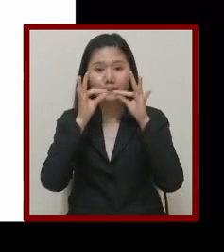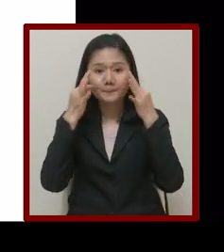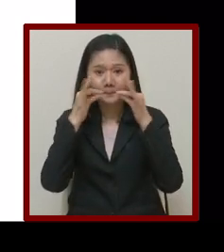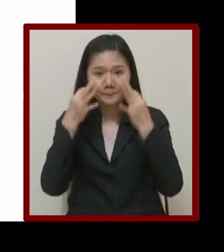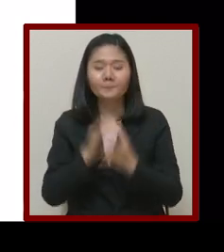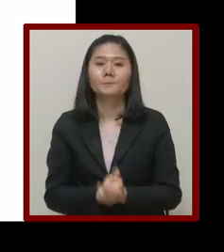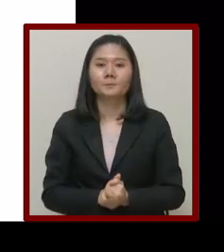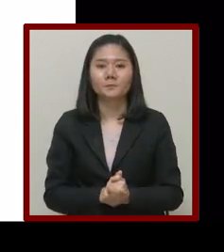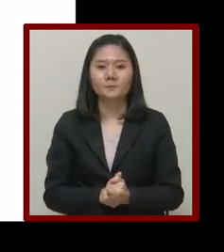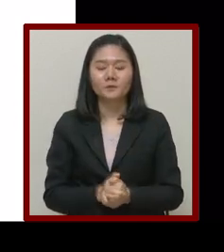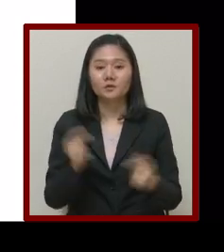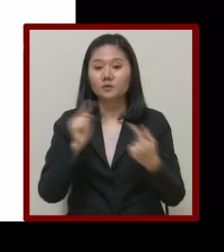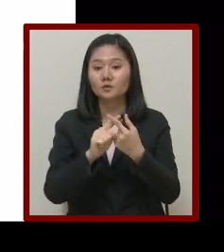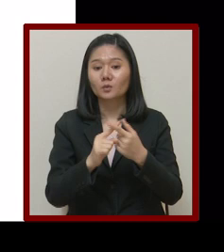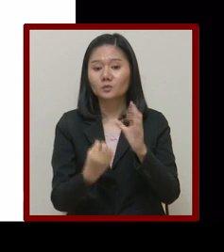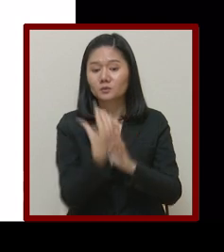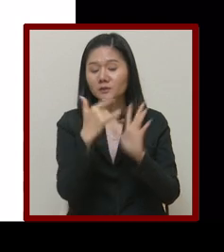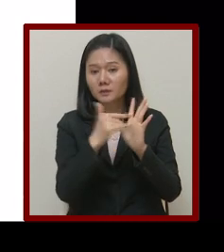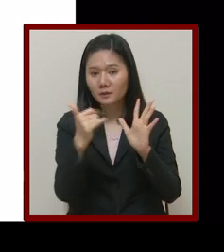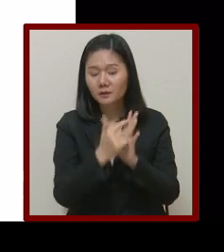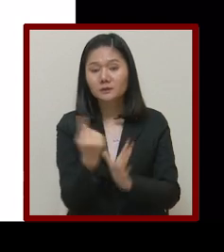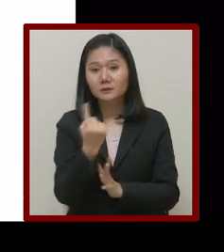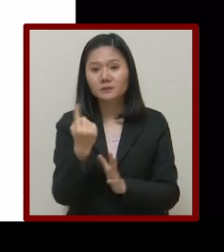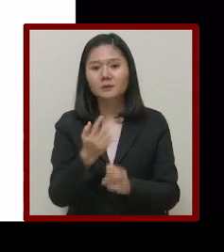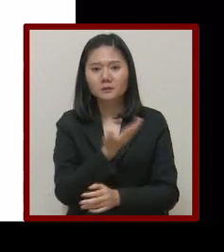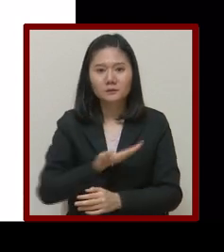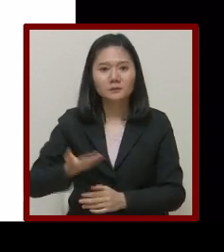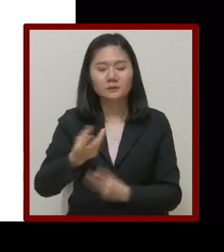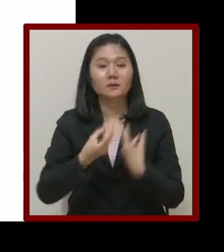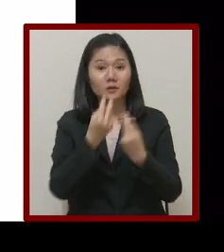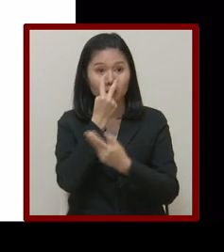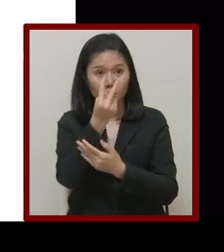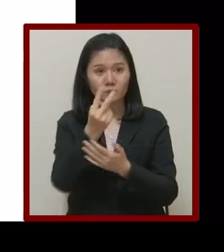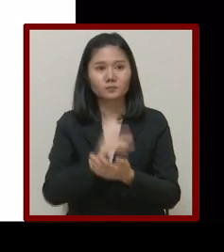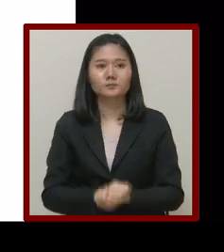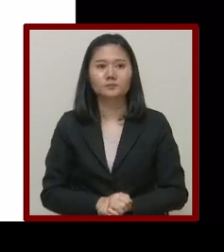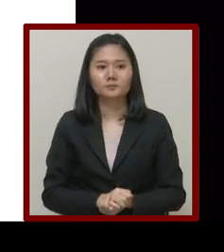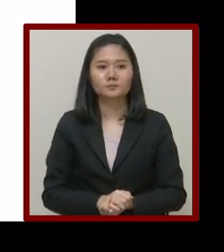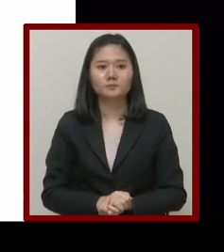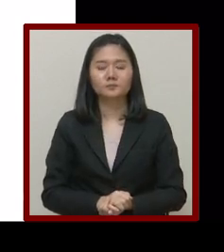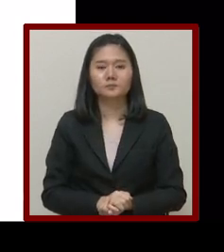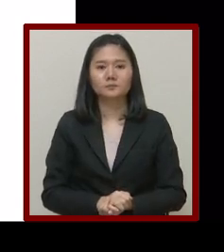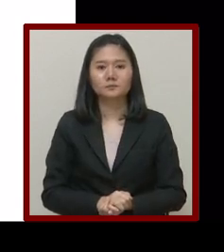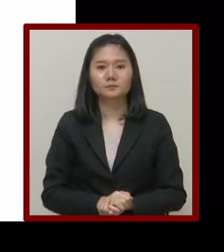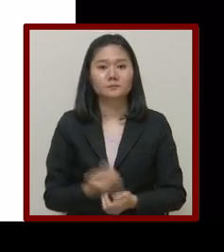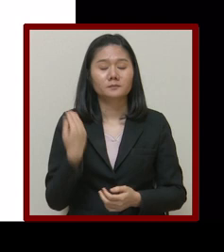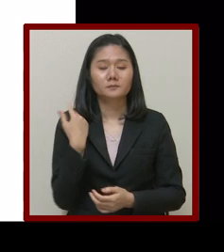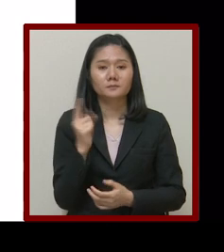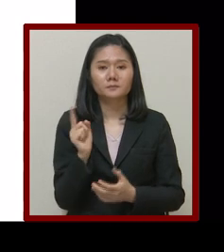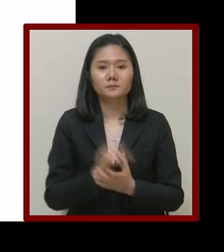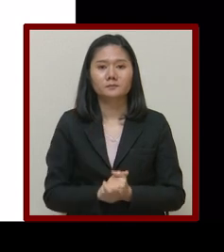ใช่ไหมคะก็จะเป็นสมุนไพรอย่างเดียวที่เอามานะแล้วก็มีอะไรค